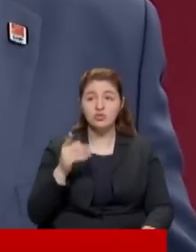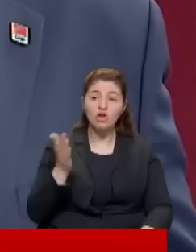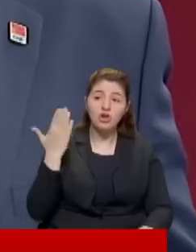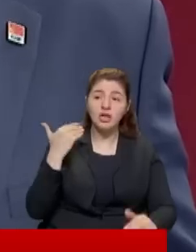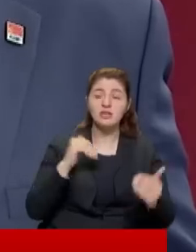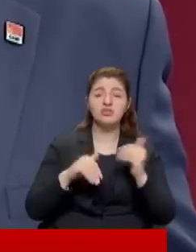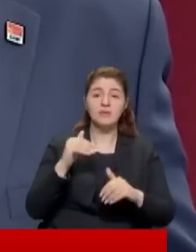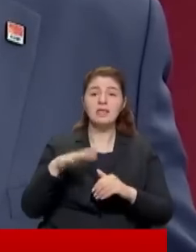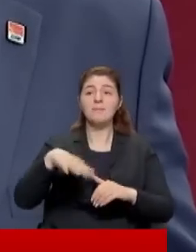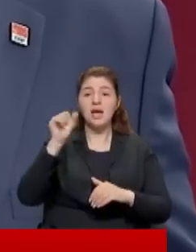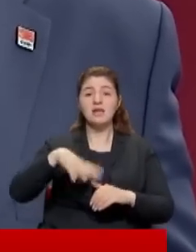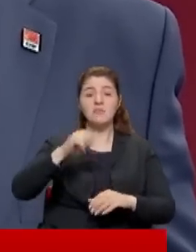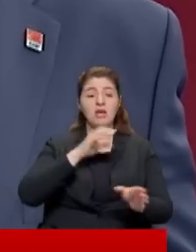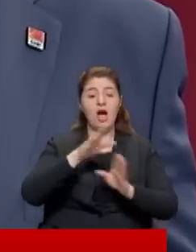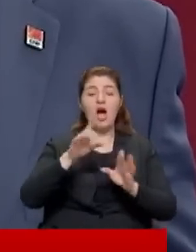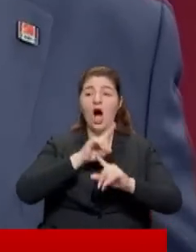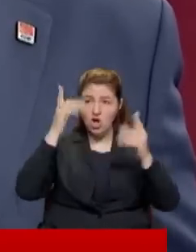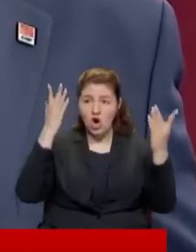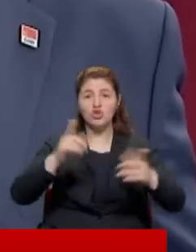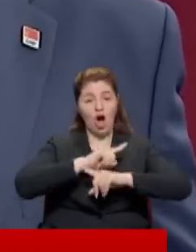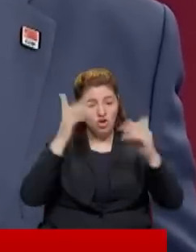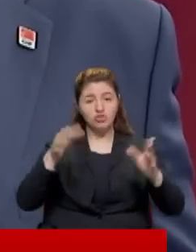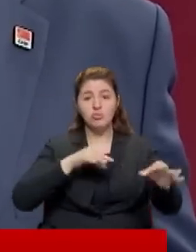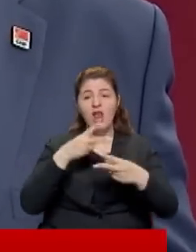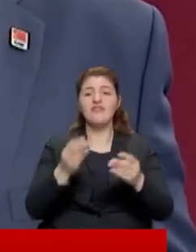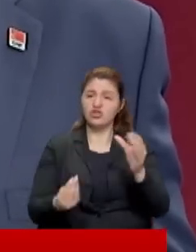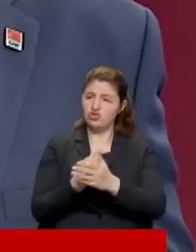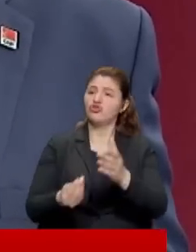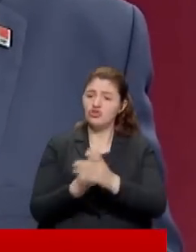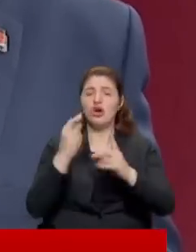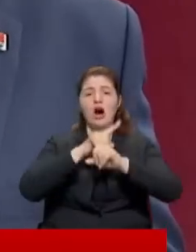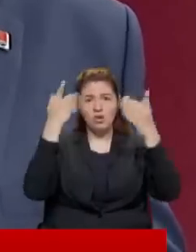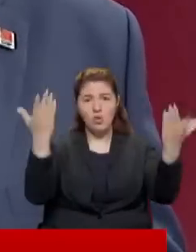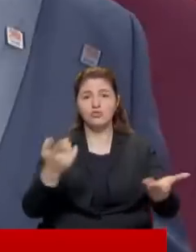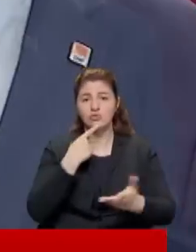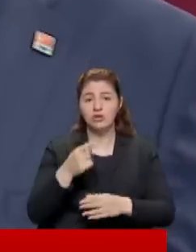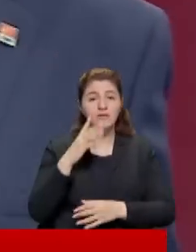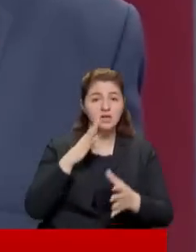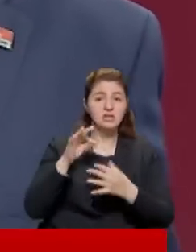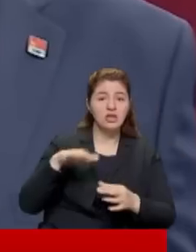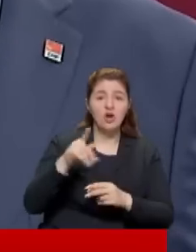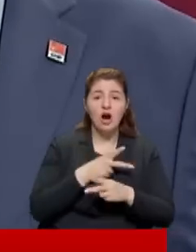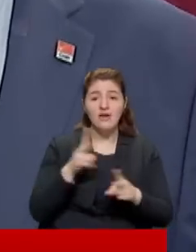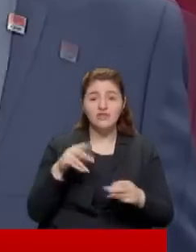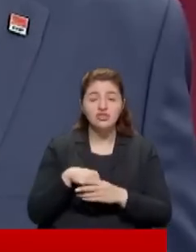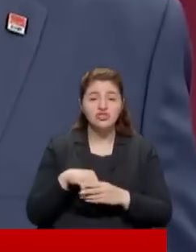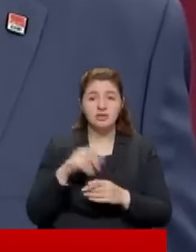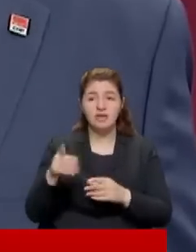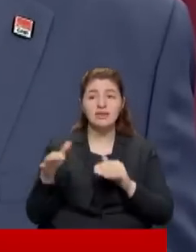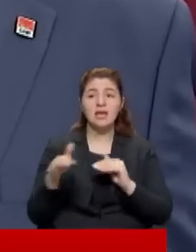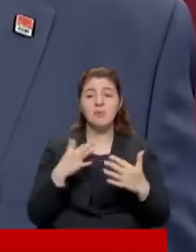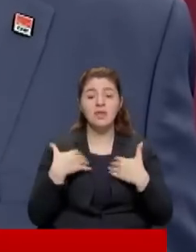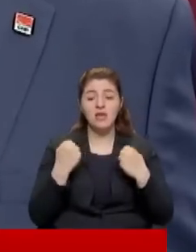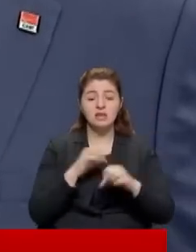önceki seçimlerde meydan meydan gezip hayırlı olsun diyordu. İmar affı çıkarttık, hayırlı olsun diyordu. Ve insanlar o af çerçevesinde